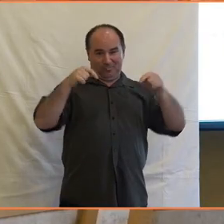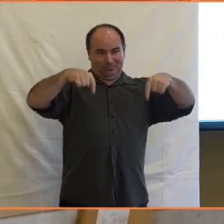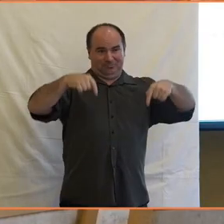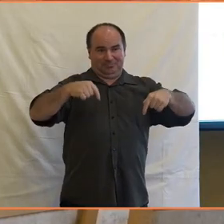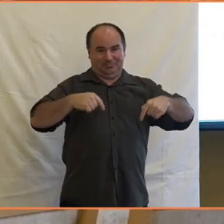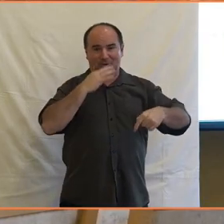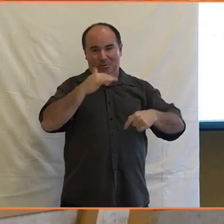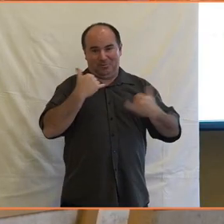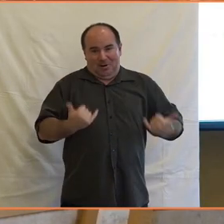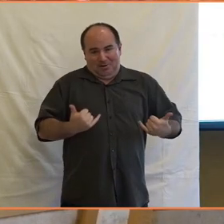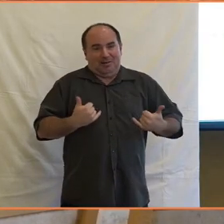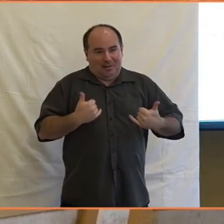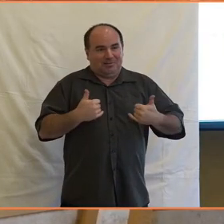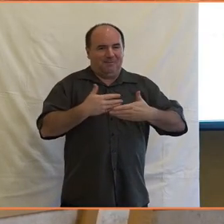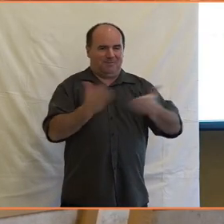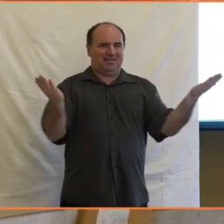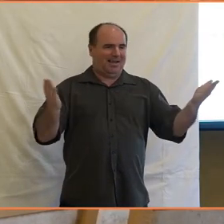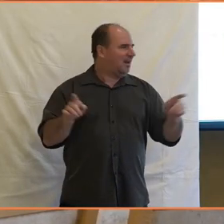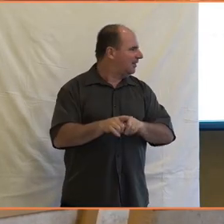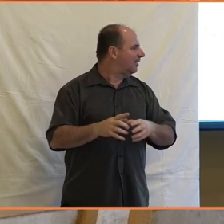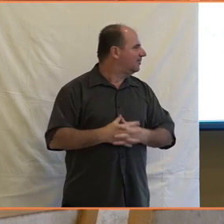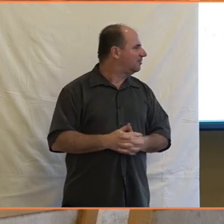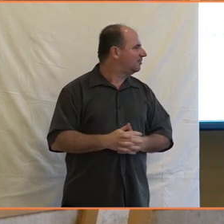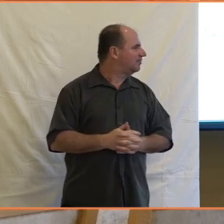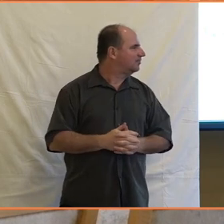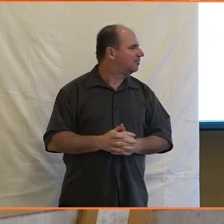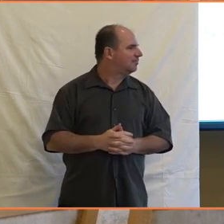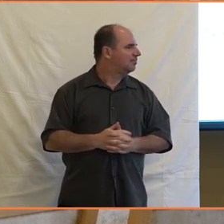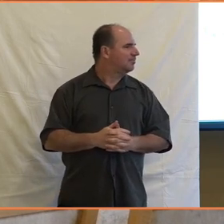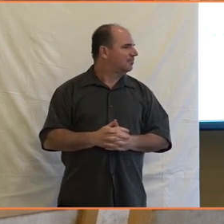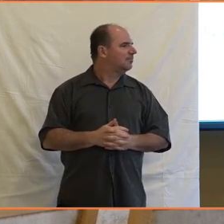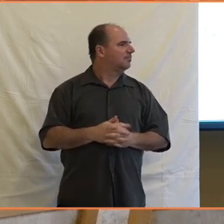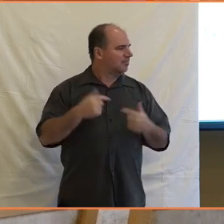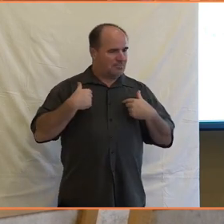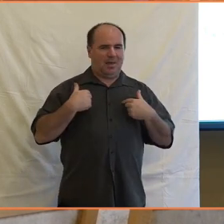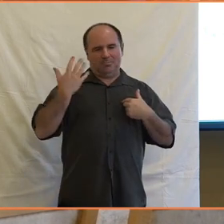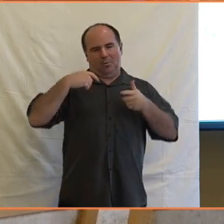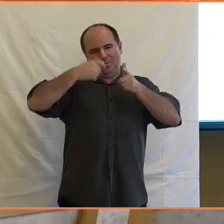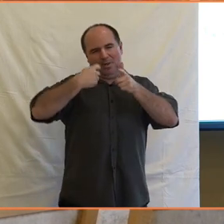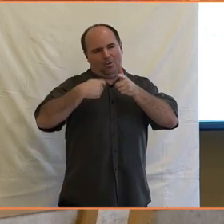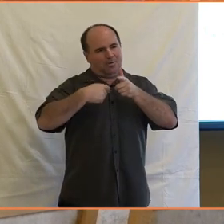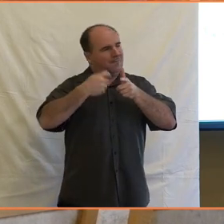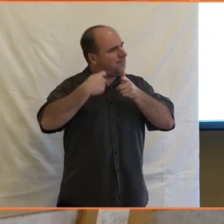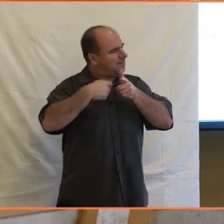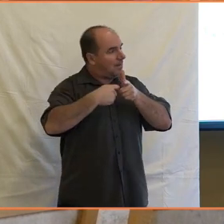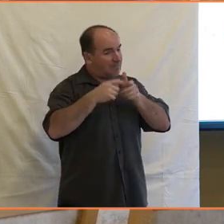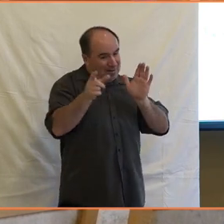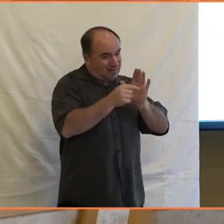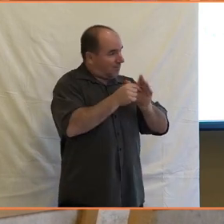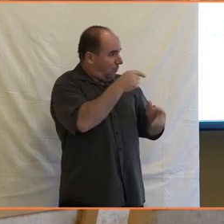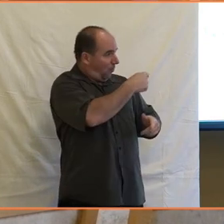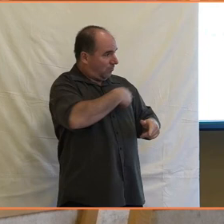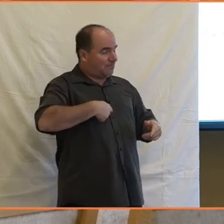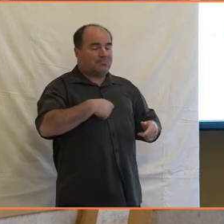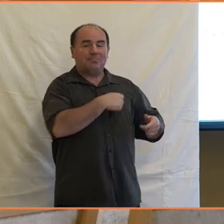zákona. Přednášky pana Lupače. Já to rovnou ještě zneužiju k tomu, že my jsme natočili před rokem takový film právě s panem Lupačem, kde ho můžete vidět. Film se